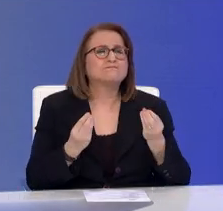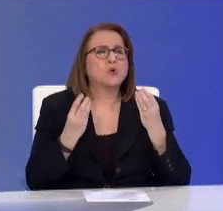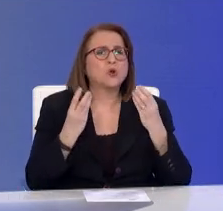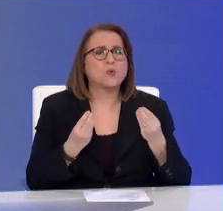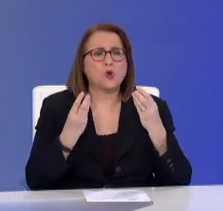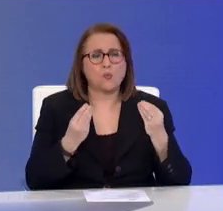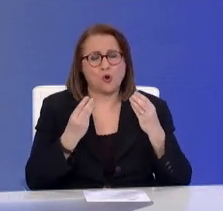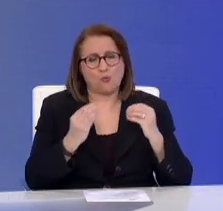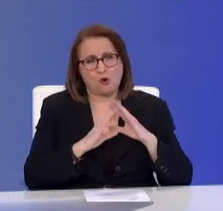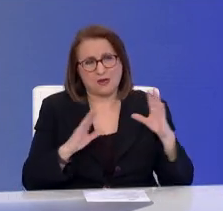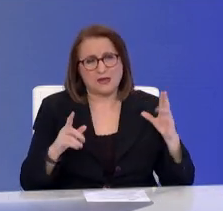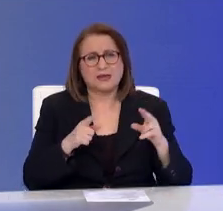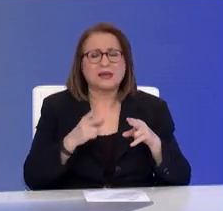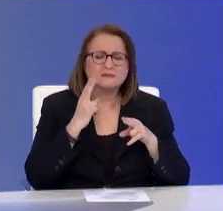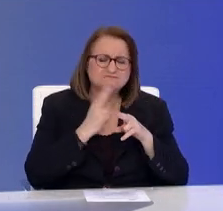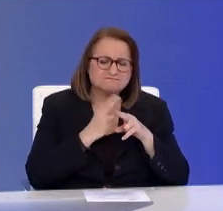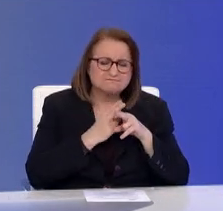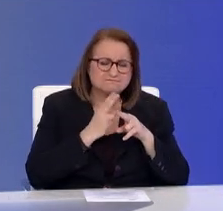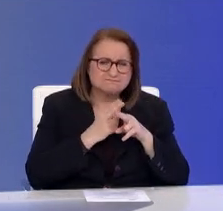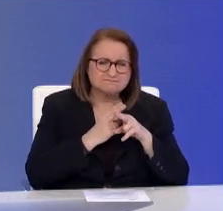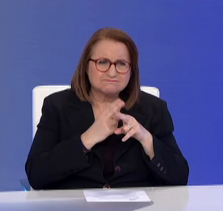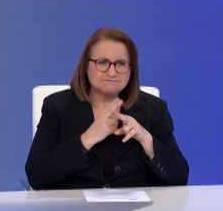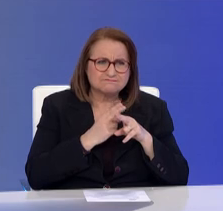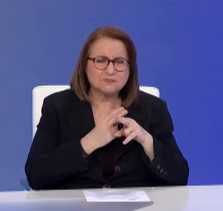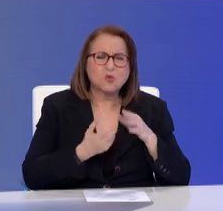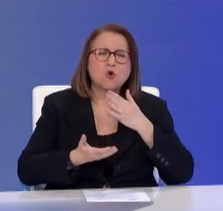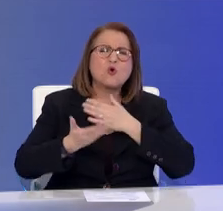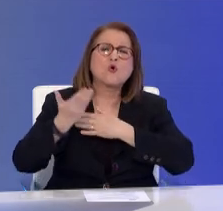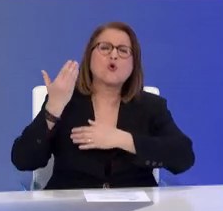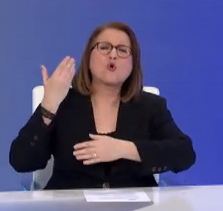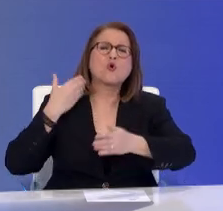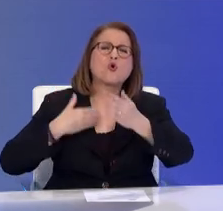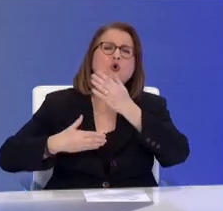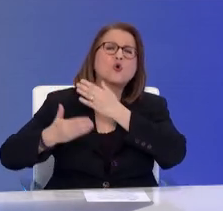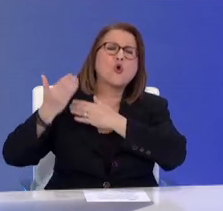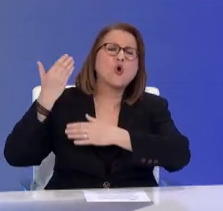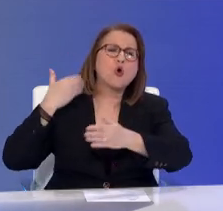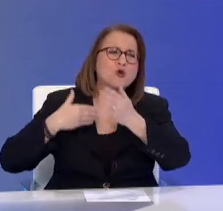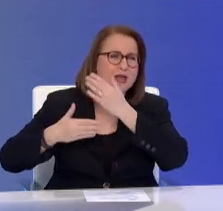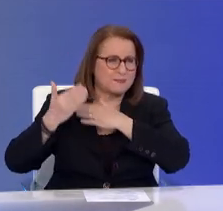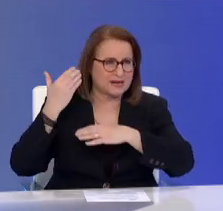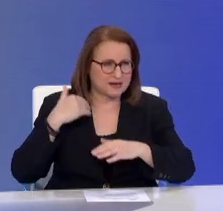πολλά, έχουν τις ζήσεις τους σε χρόνια πριν.